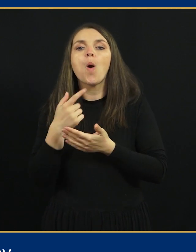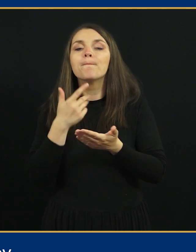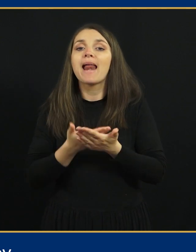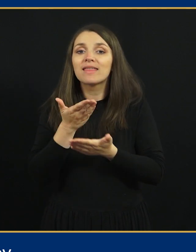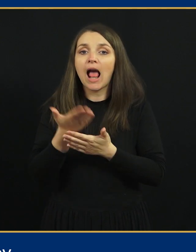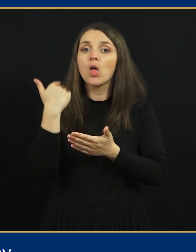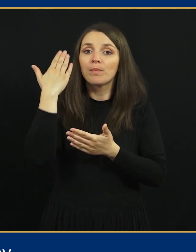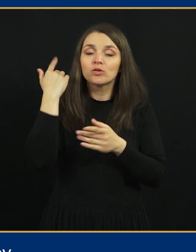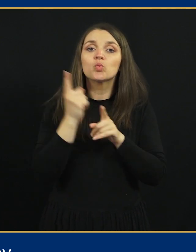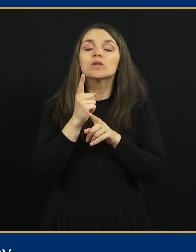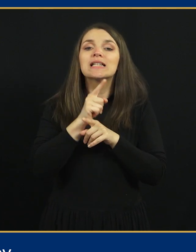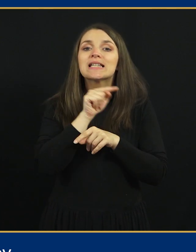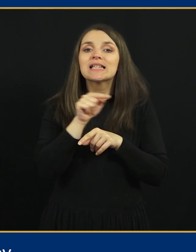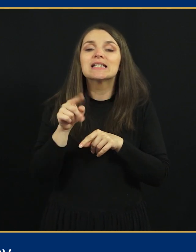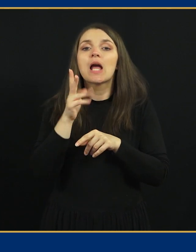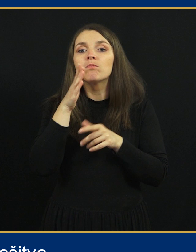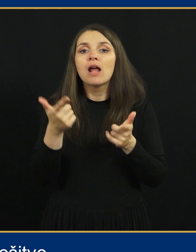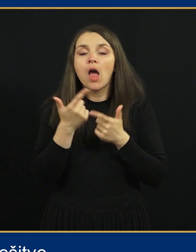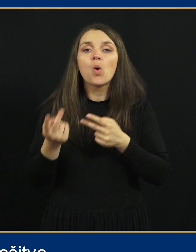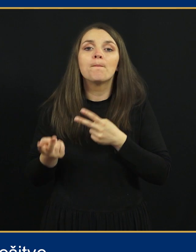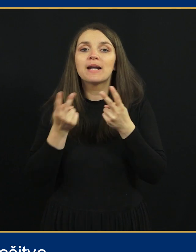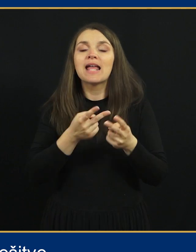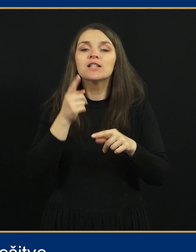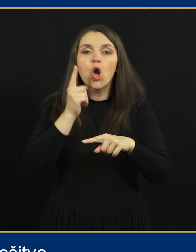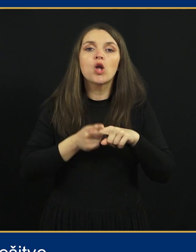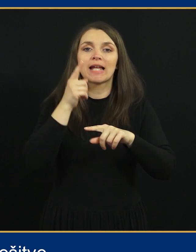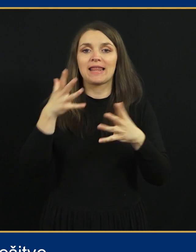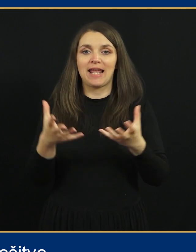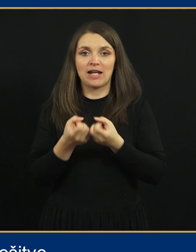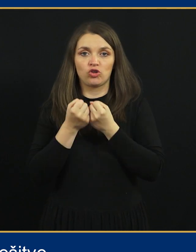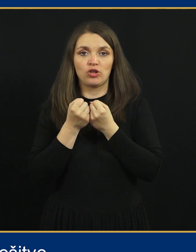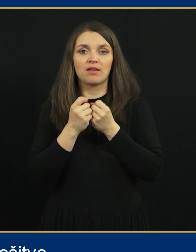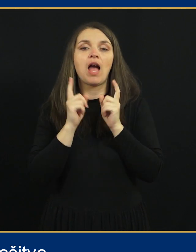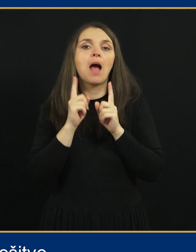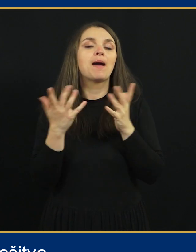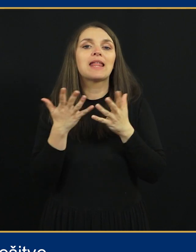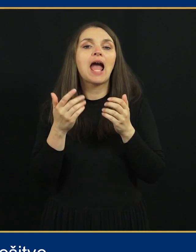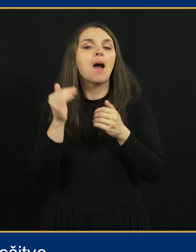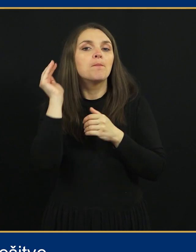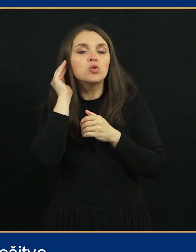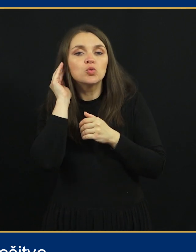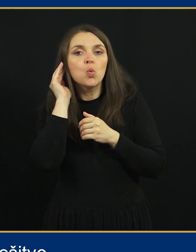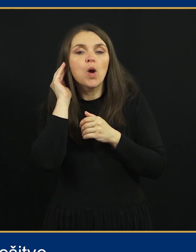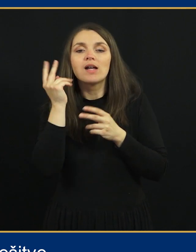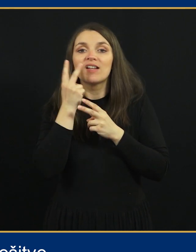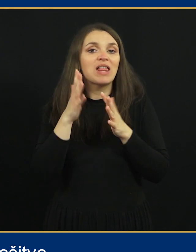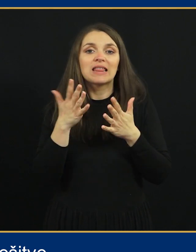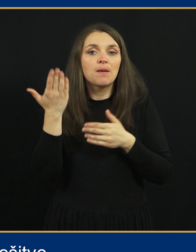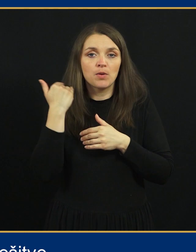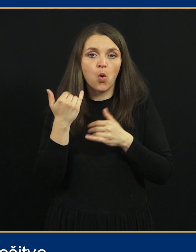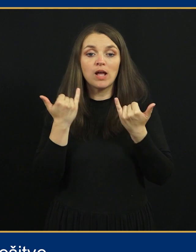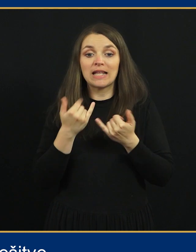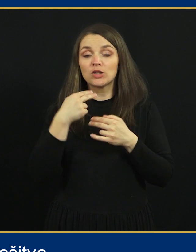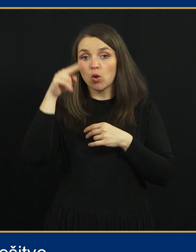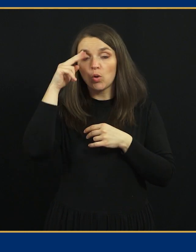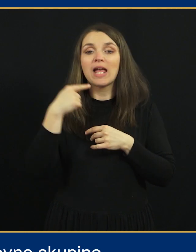predlogov predlagali v preteklosti, tudi tiste, ki bi lahko prinesle konkretne rešitve, vendar nekega posluha